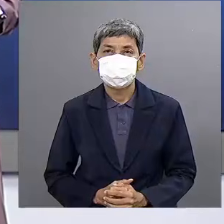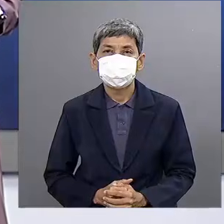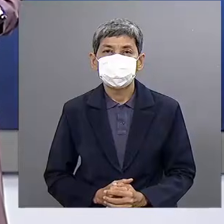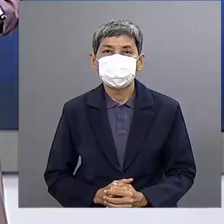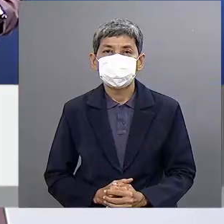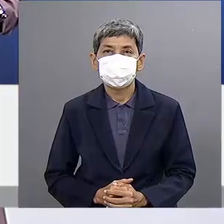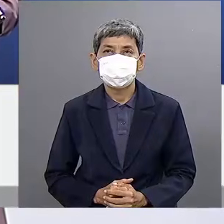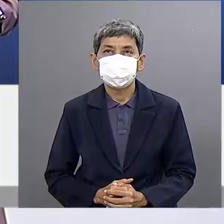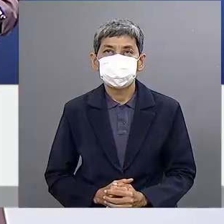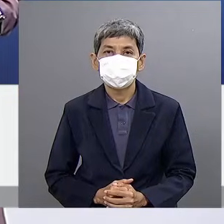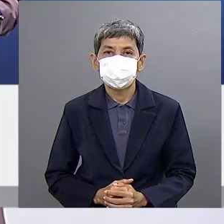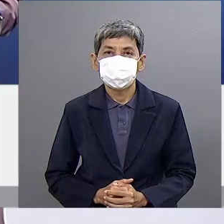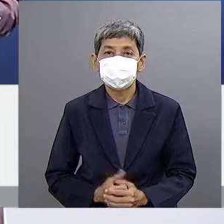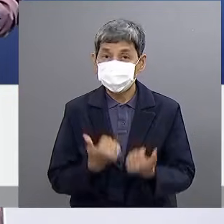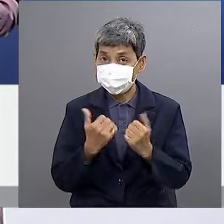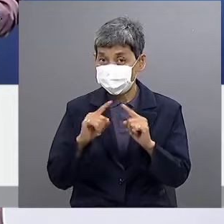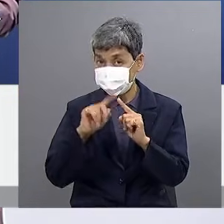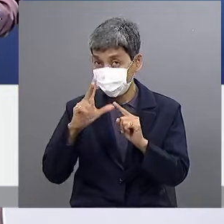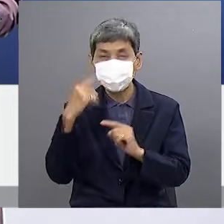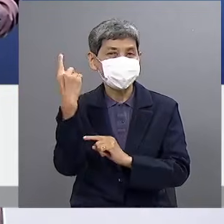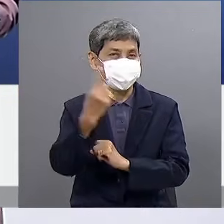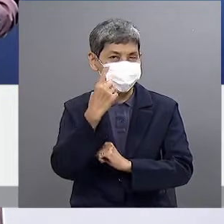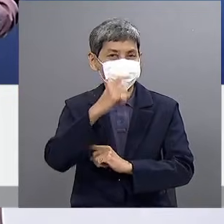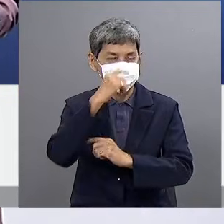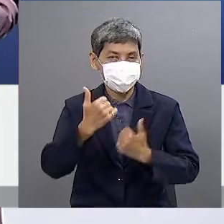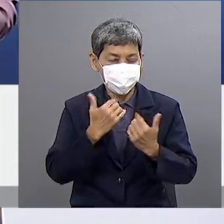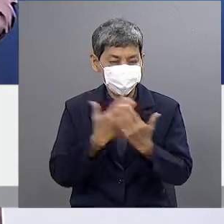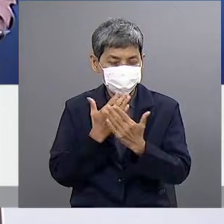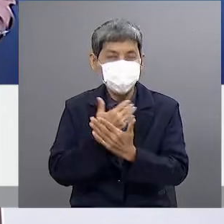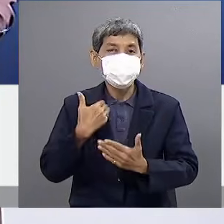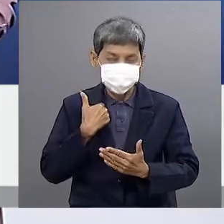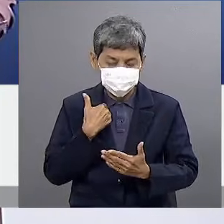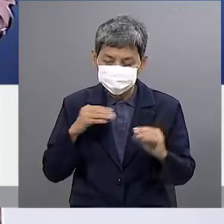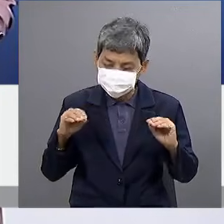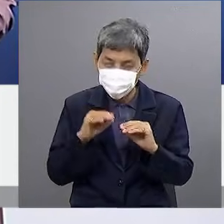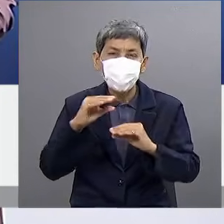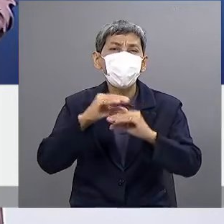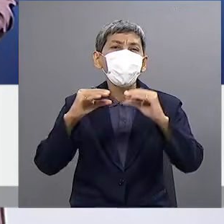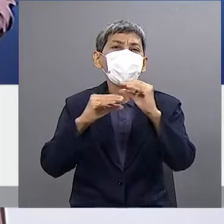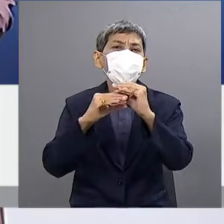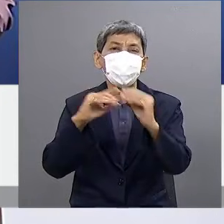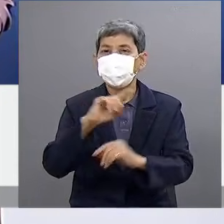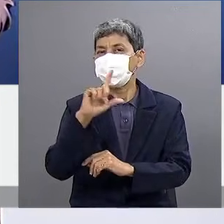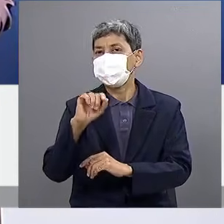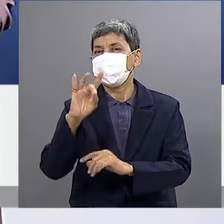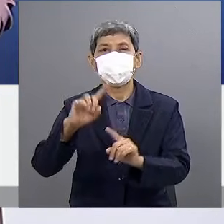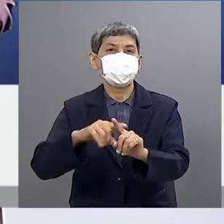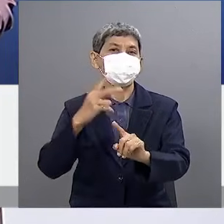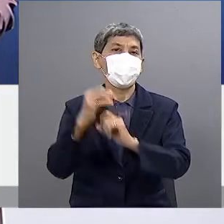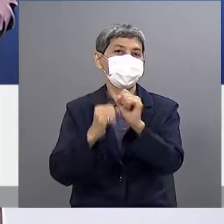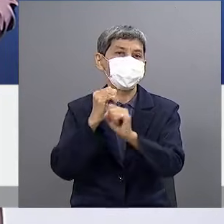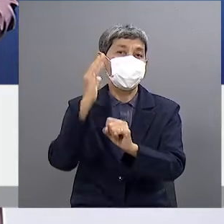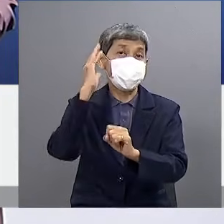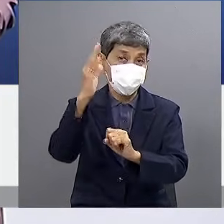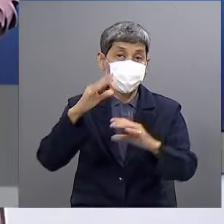เราเที่ยวด้วยกันไป3แล้วก็ทัวร์เที่ยวไทยค่ะมีการเปลี่ยนแปลงระยะเวลานะคะจะสิ้นสุดโครงการคือวันที่28กุมภาพันธ์ปีหน้าแล้วก็ประชาชนค่ะใ